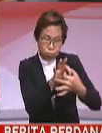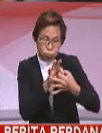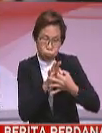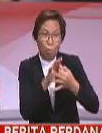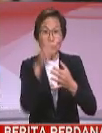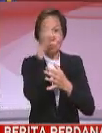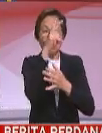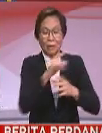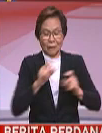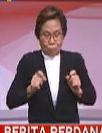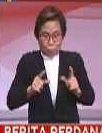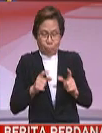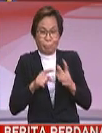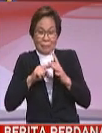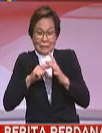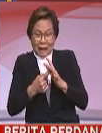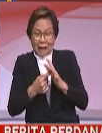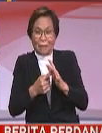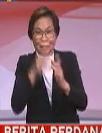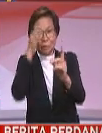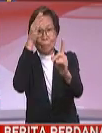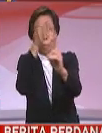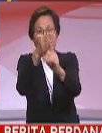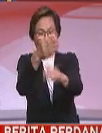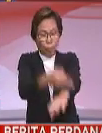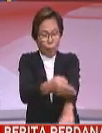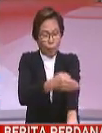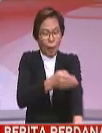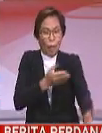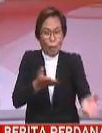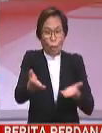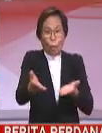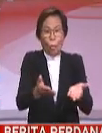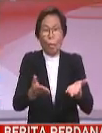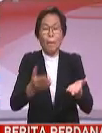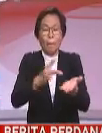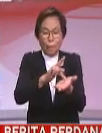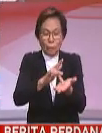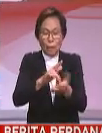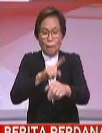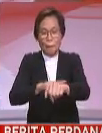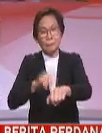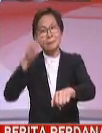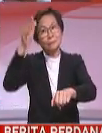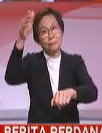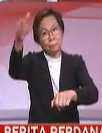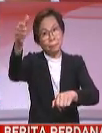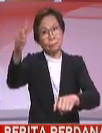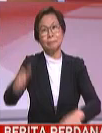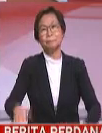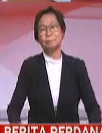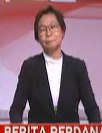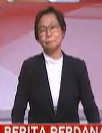dan kerajaan itu permulaan ke arah penambahbaikan perkhidmatan perubatan negara pada masa depan.